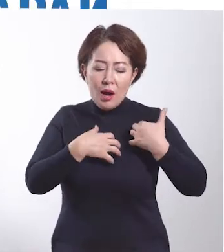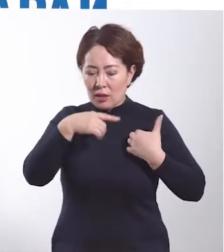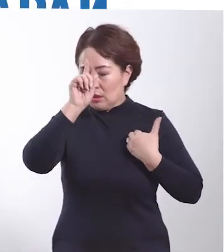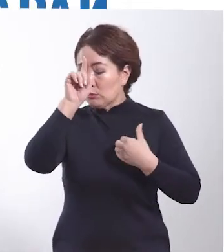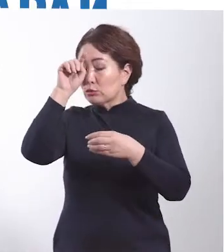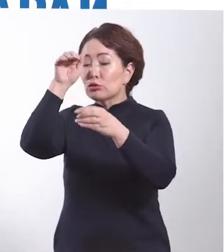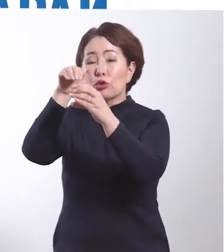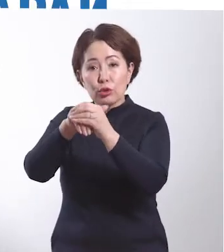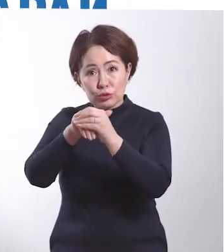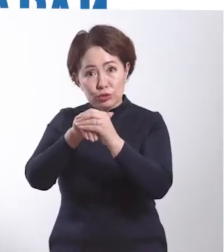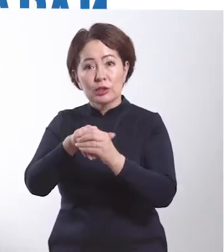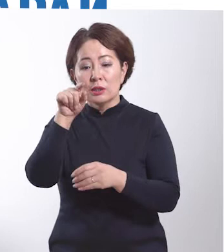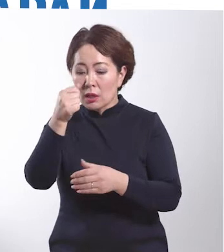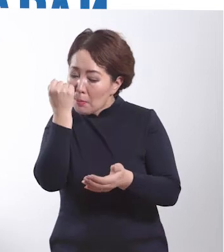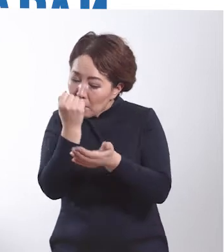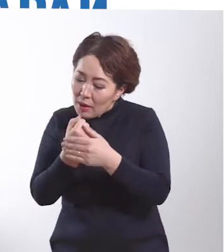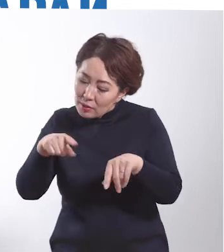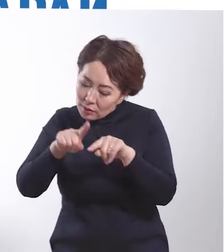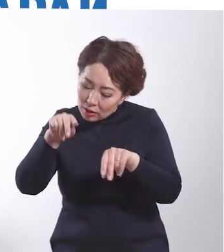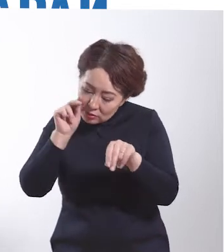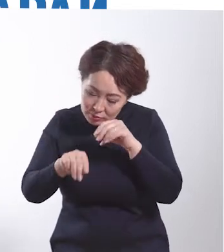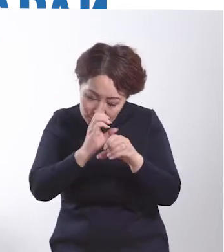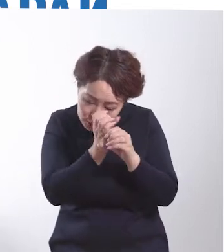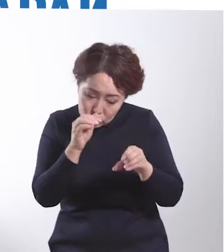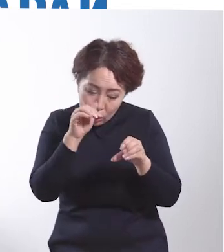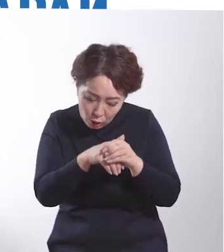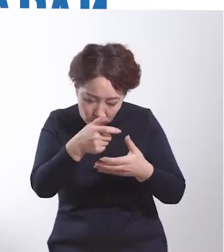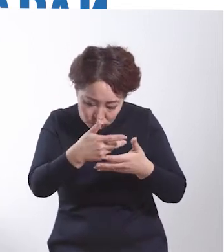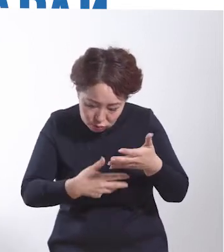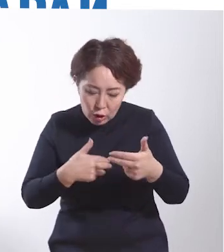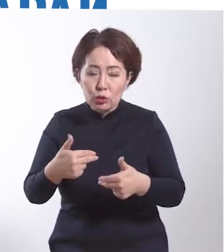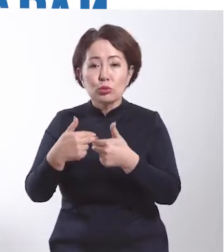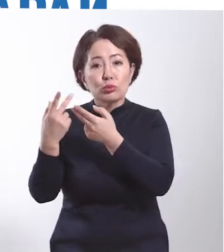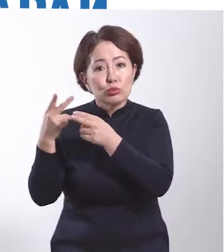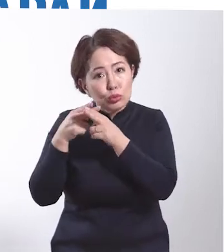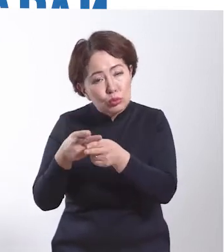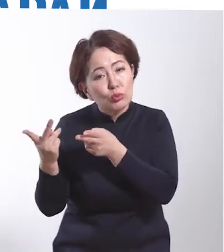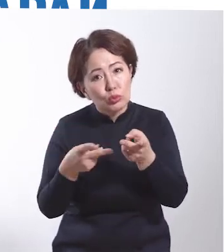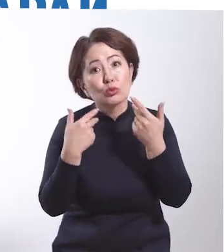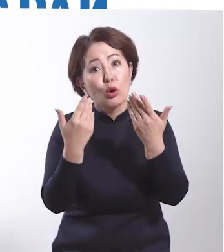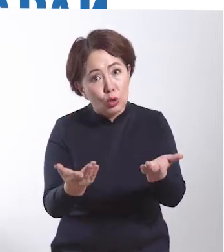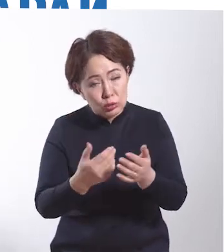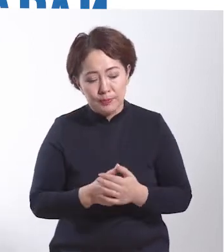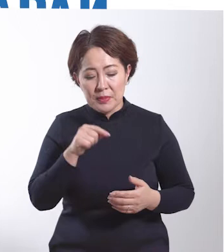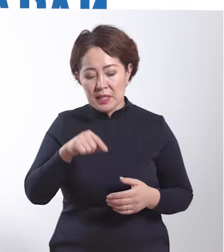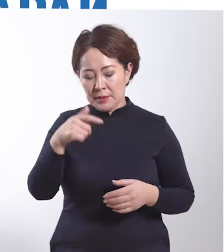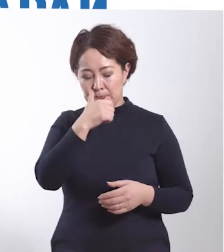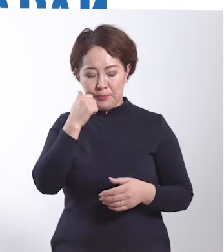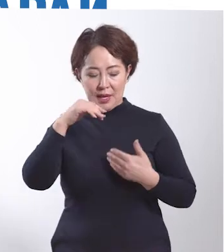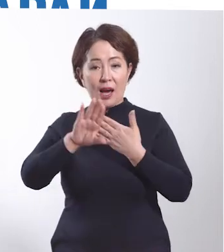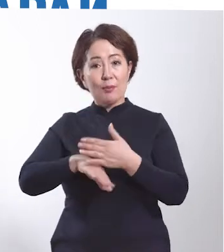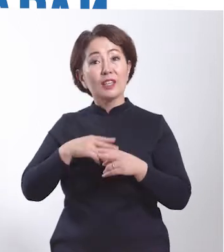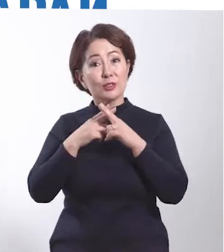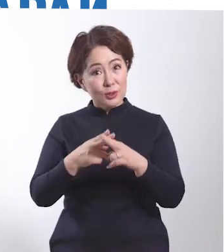нэн даруй эрүүл мэндийн байгууллагад хандаарай. Танд баталгаажуулах шинжилгээ хийж зохих тусламж үйлчилгээнд хамруулан